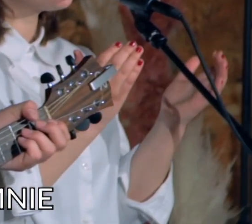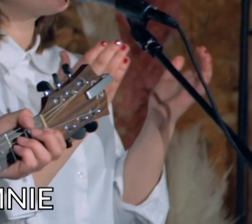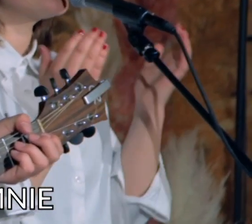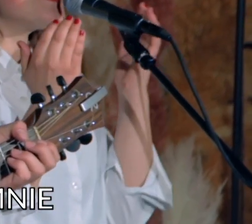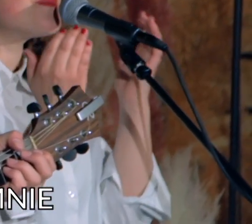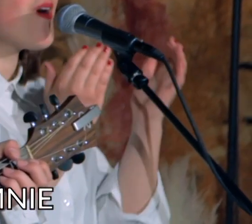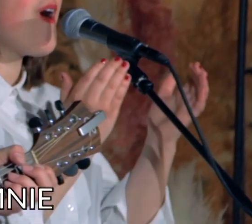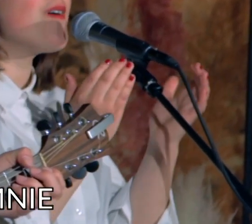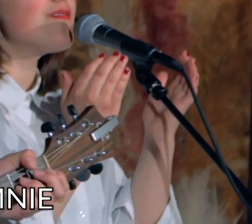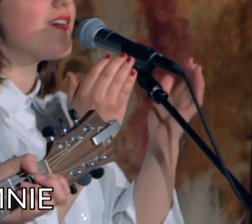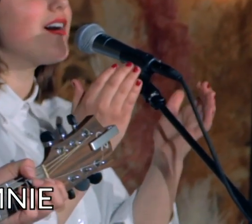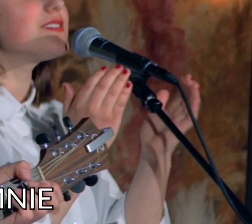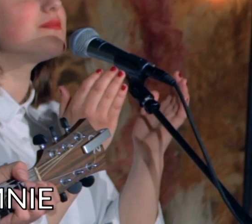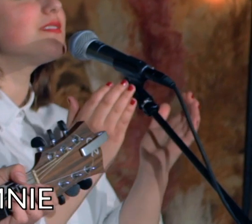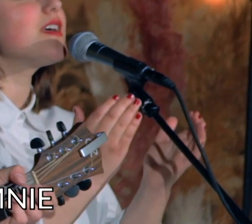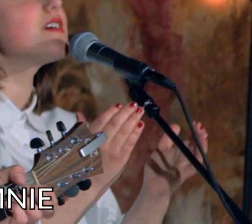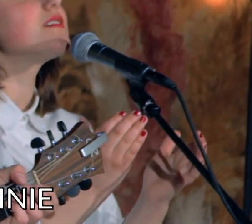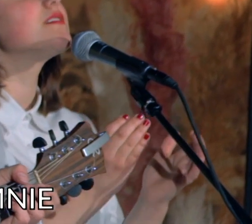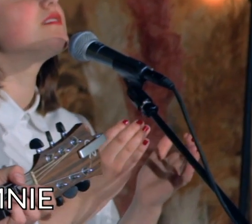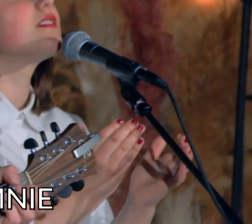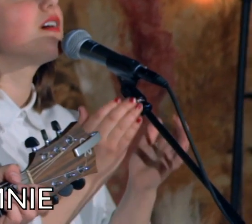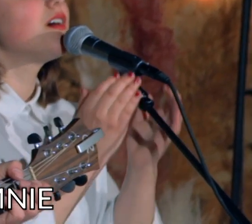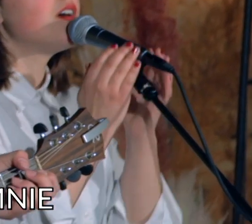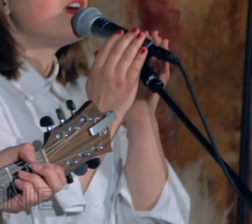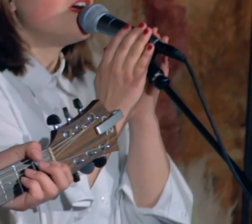celu Panie prowadź mnie.